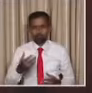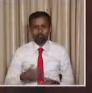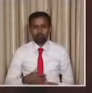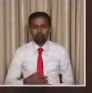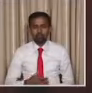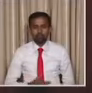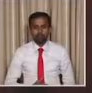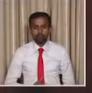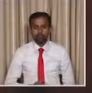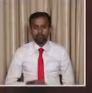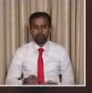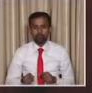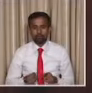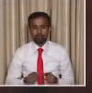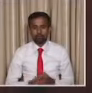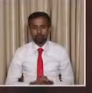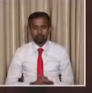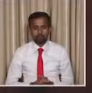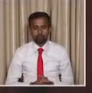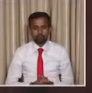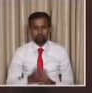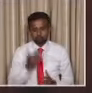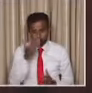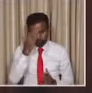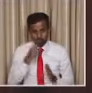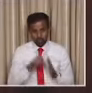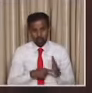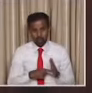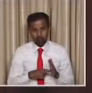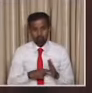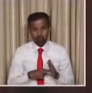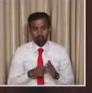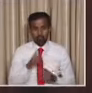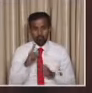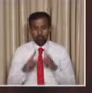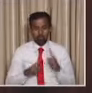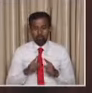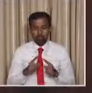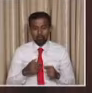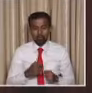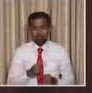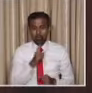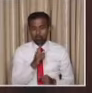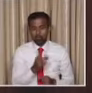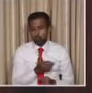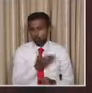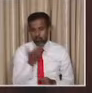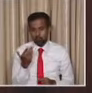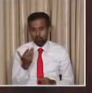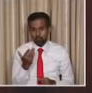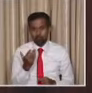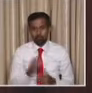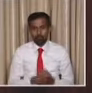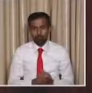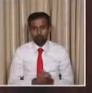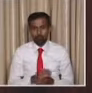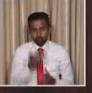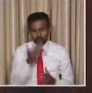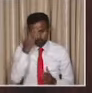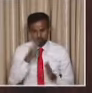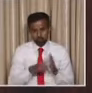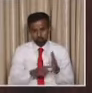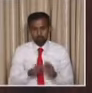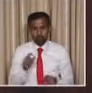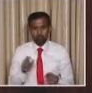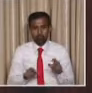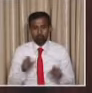වෙනවා. ඒ විතරක් නෙවෙයි යාපනයේ ගැන කියනකොට අපිට කියන්න පුළුවන් යාපනයේ